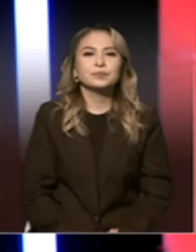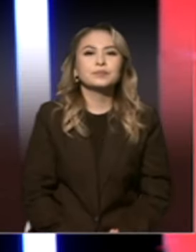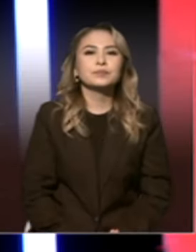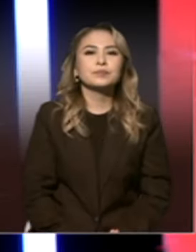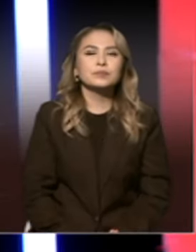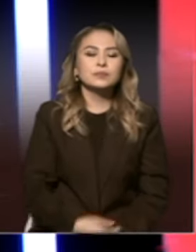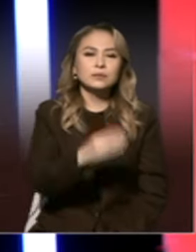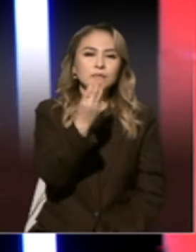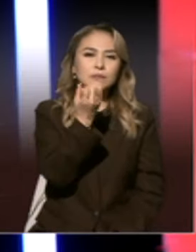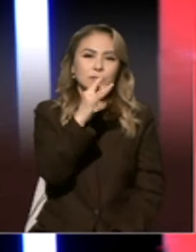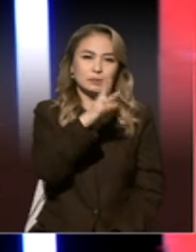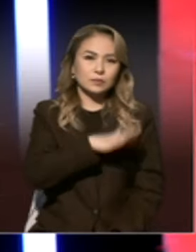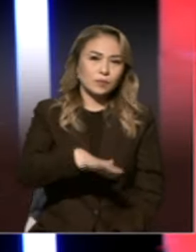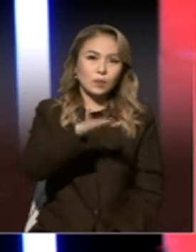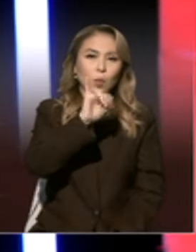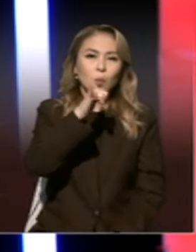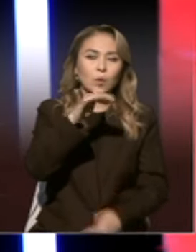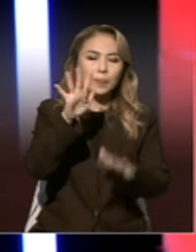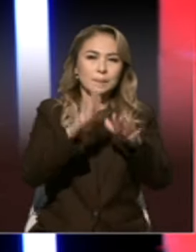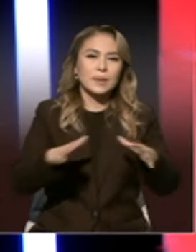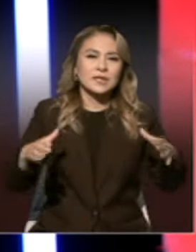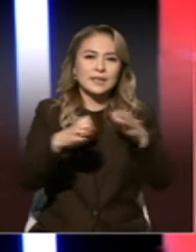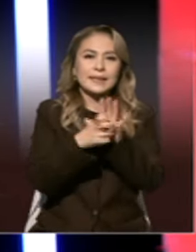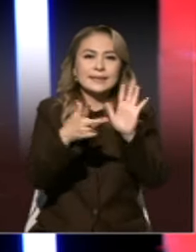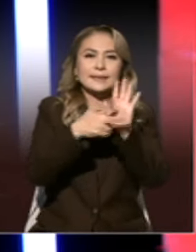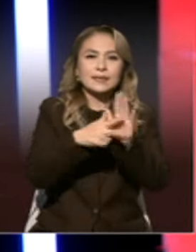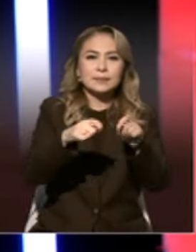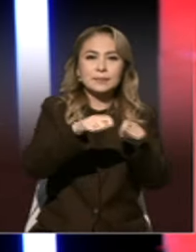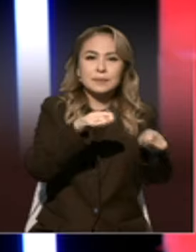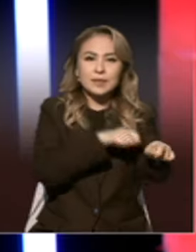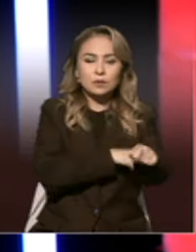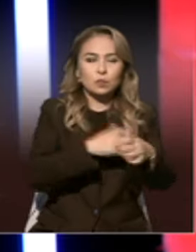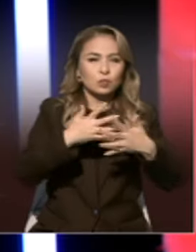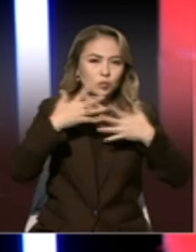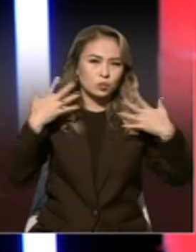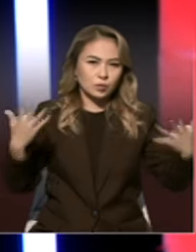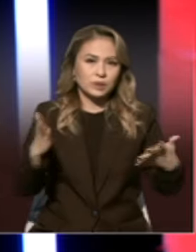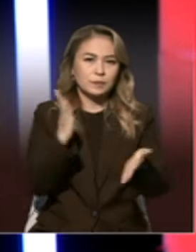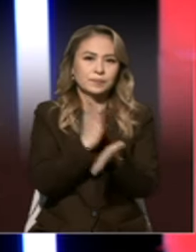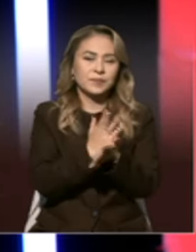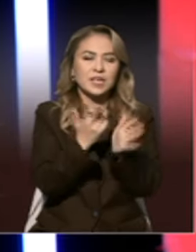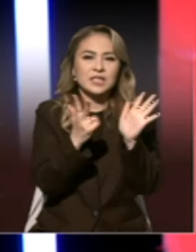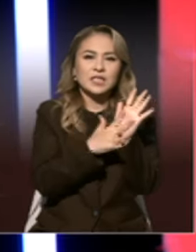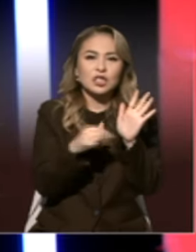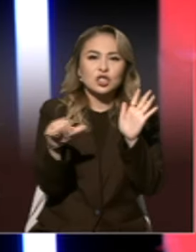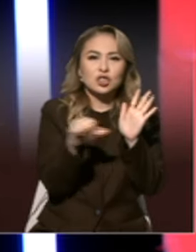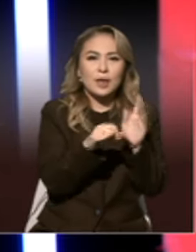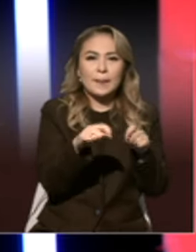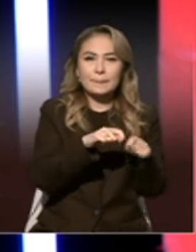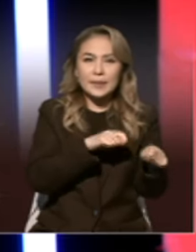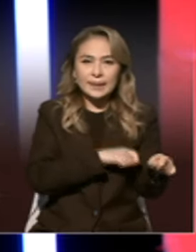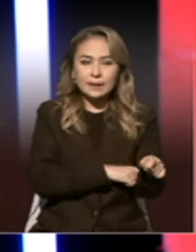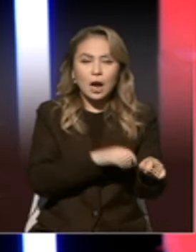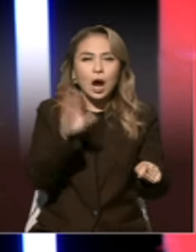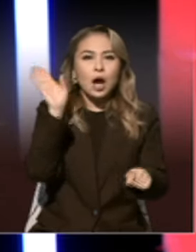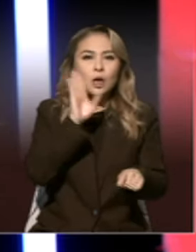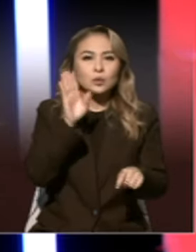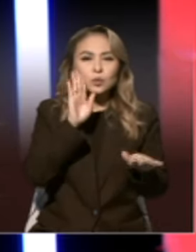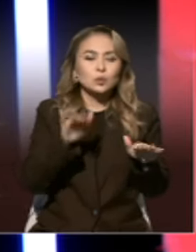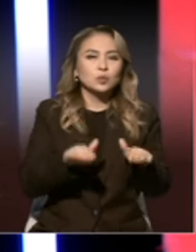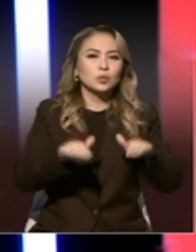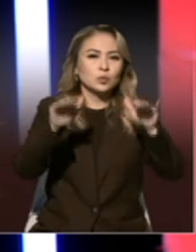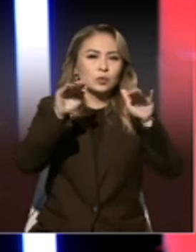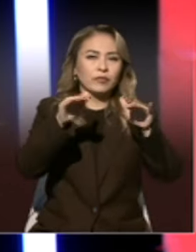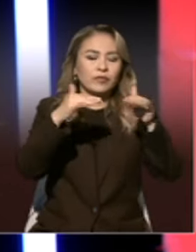анық. Жайық өзенінің Орал қаласында қауіпті деңгейі 8 метр. Үлкен. 8,5 метр, иә? Су деңгейі бұдан